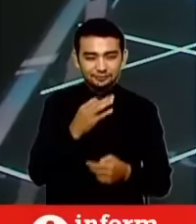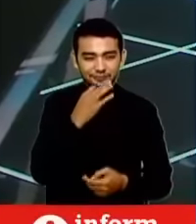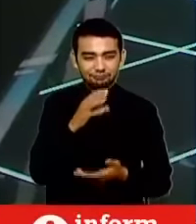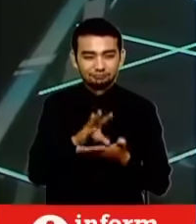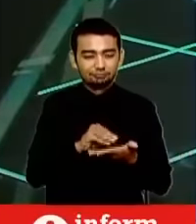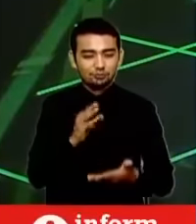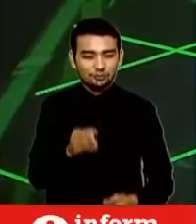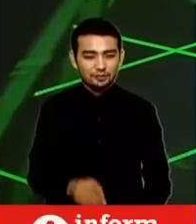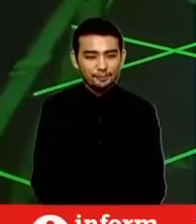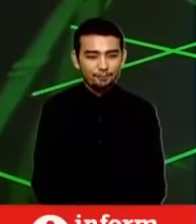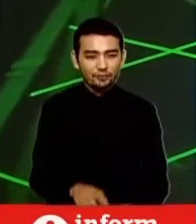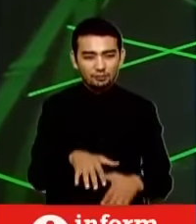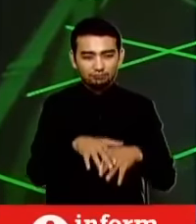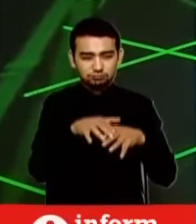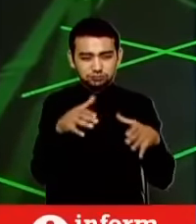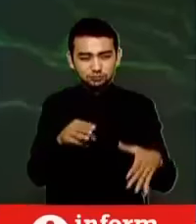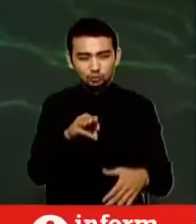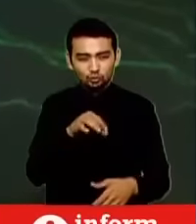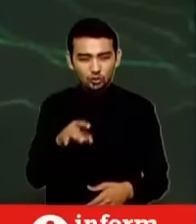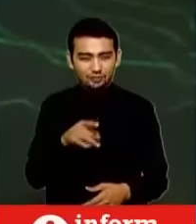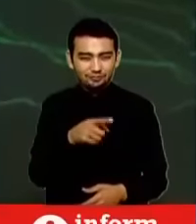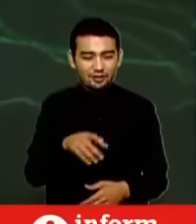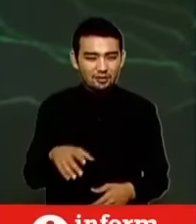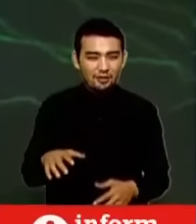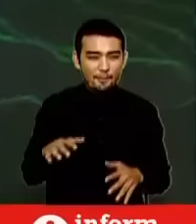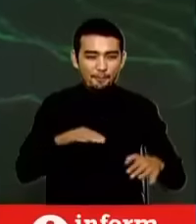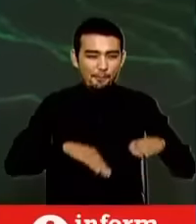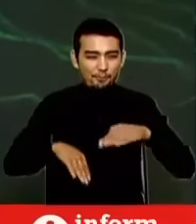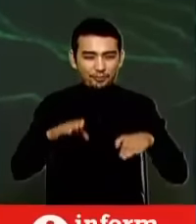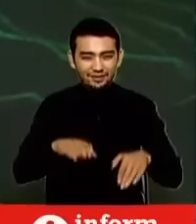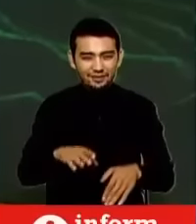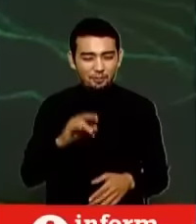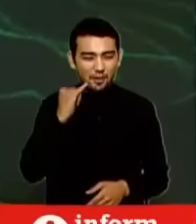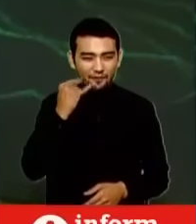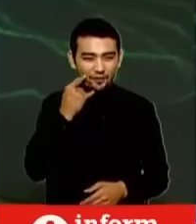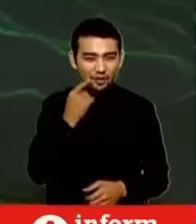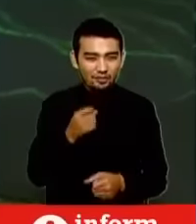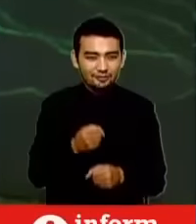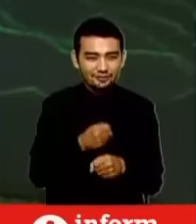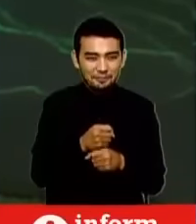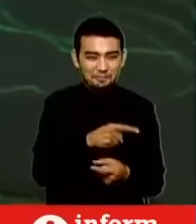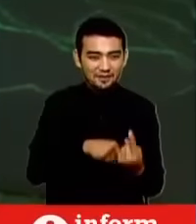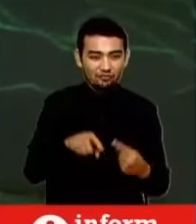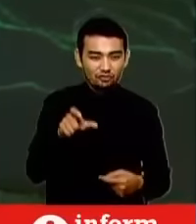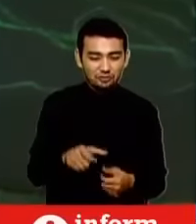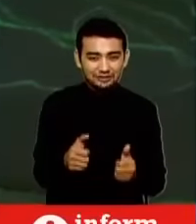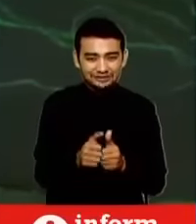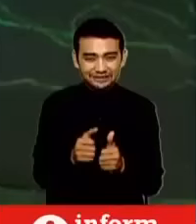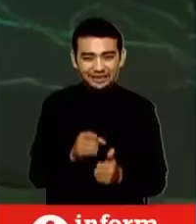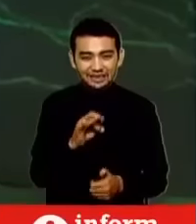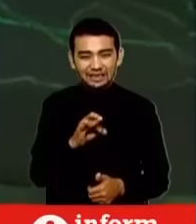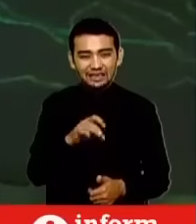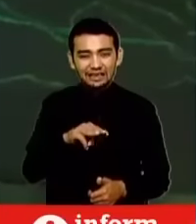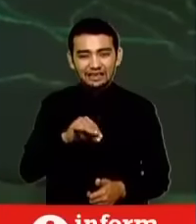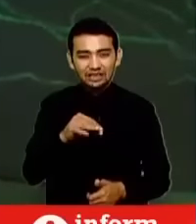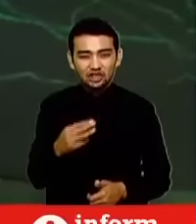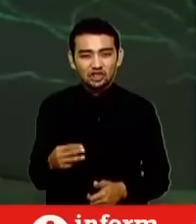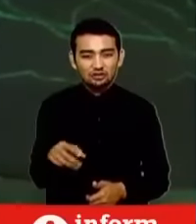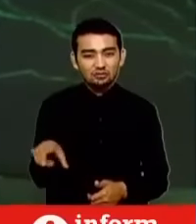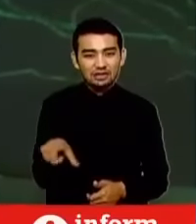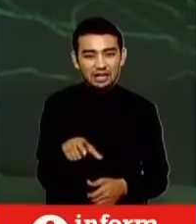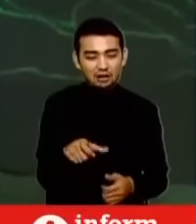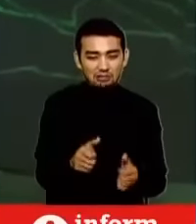За горы мусора оштрафовали владельца пляжа в Павлодаре. Предприниматель устроил свалку прямо в пойме реки Иртыш. Об этом стало известно